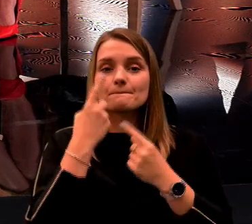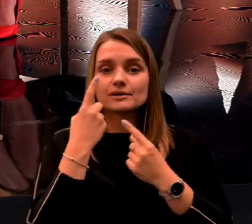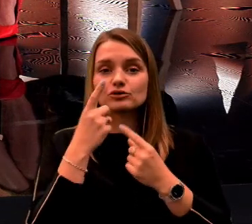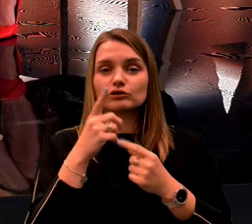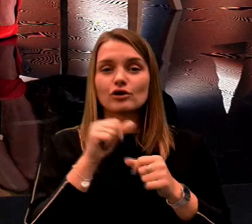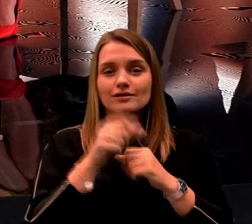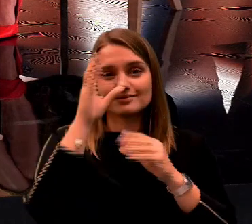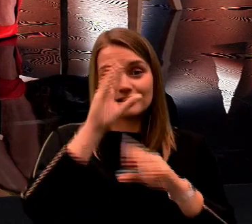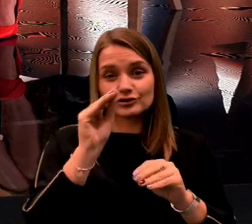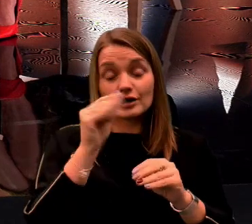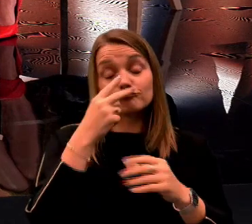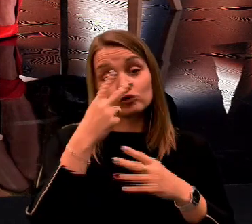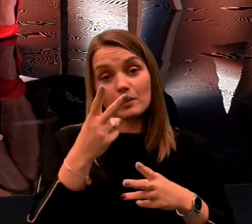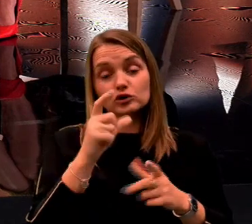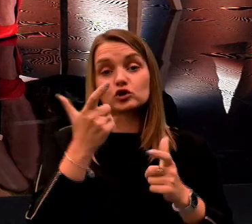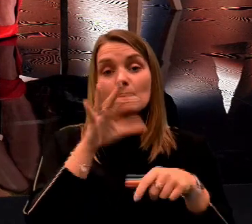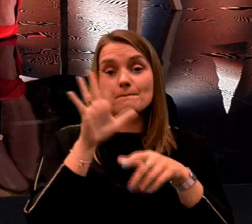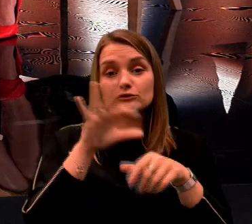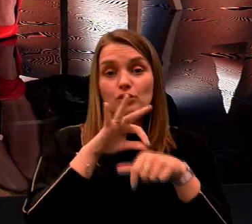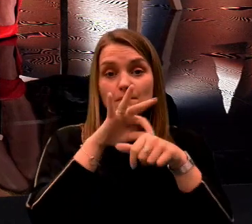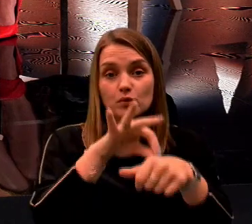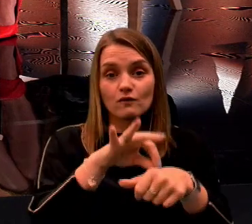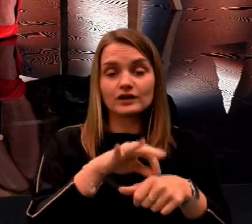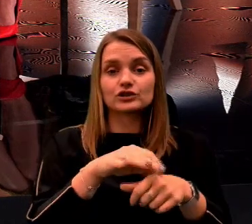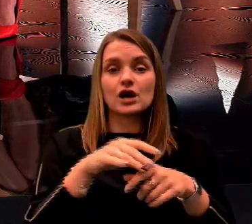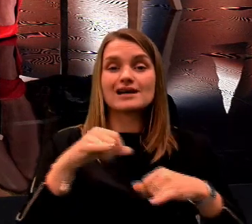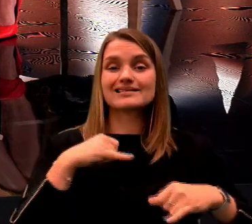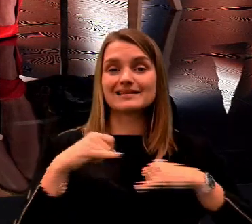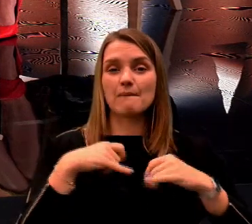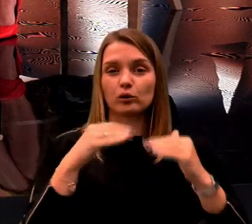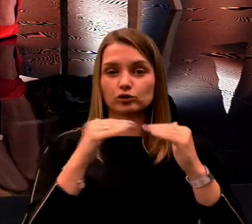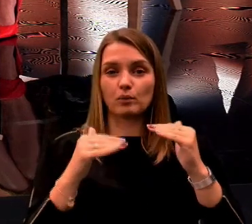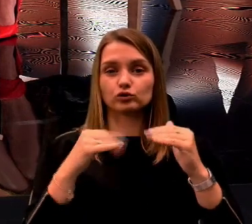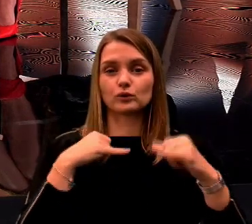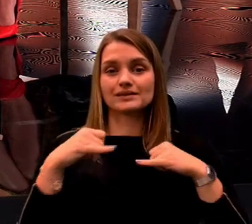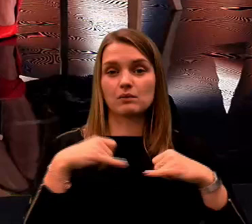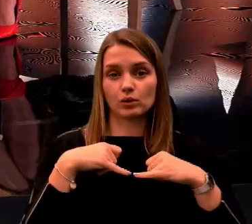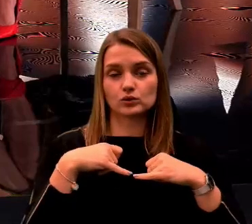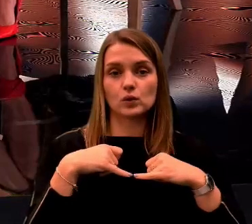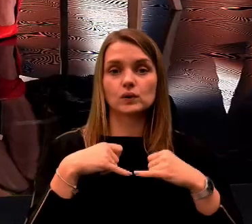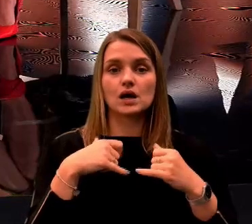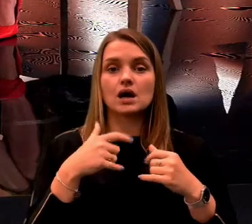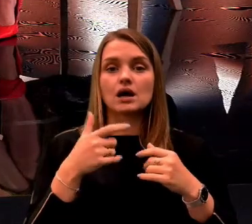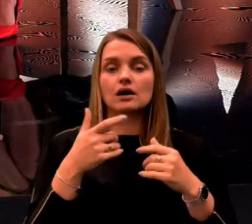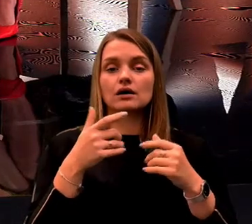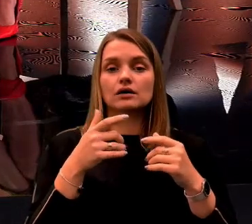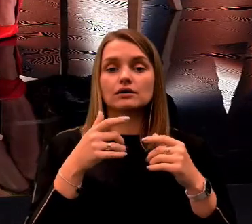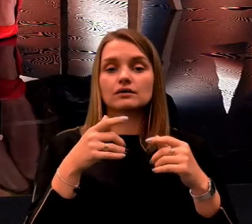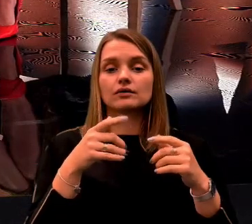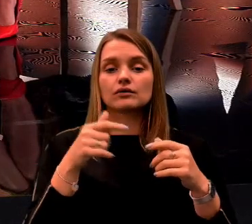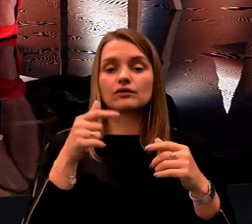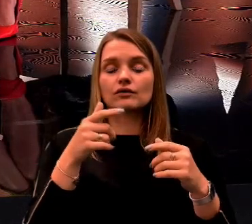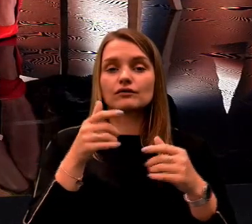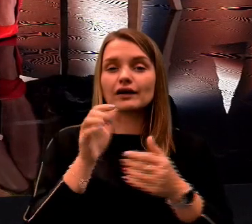nadzieja. Zobaczymy, do czego doprowadzą na poziomie samorządowym wymuszone zmiany odgórne, no bo